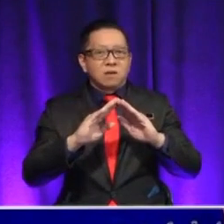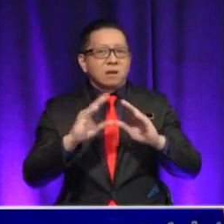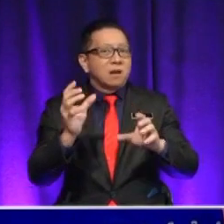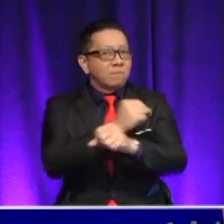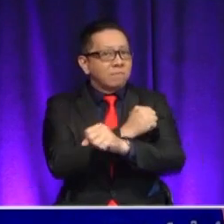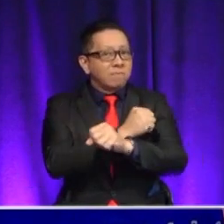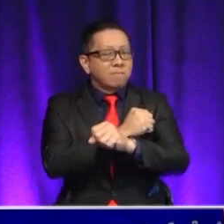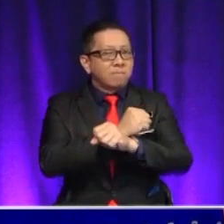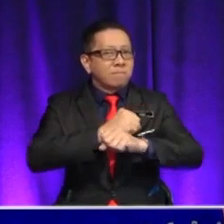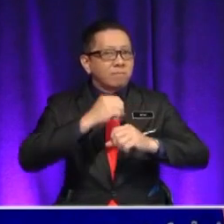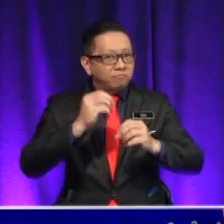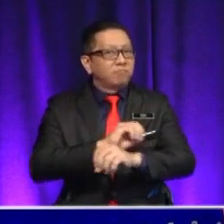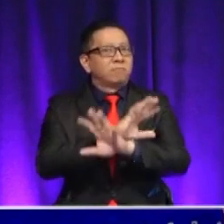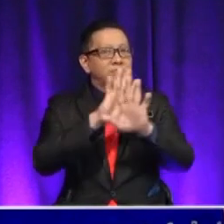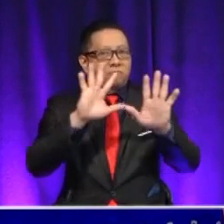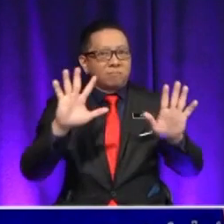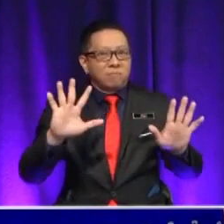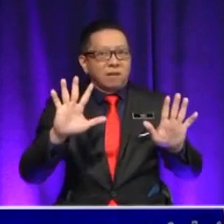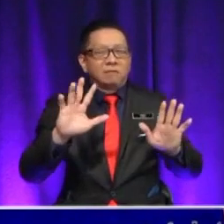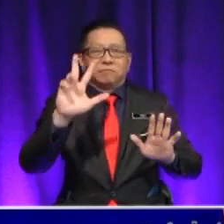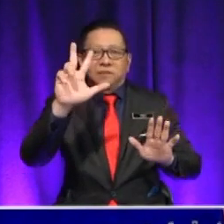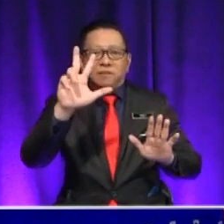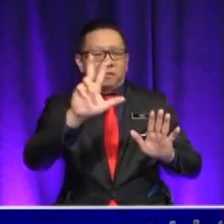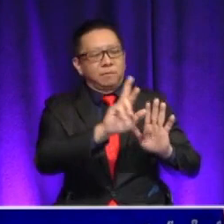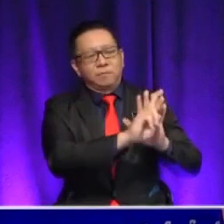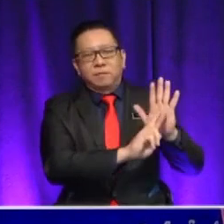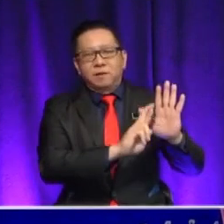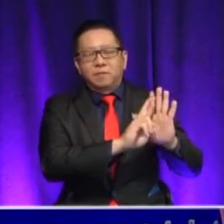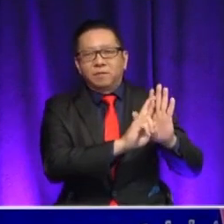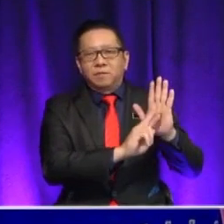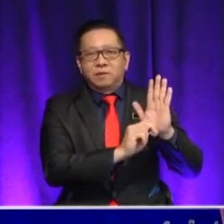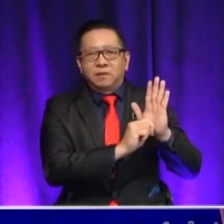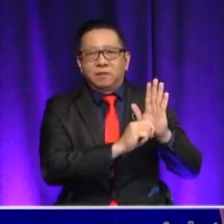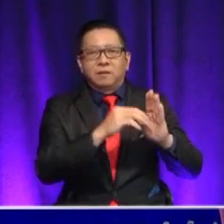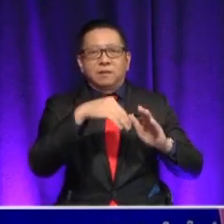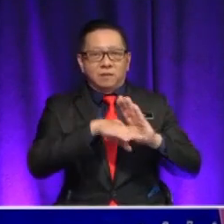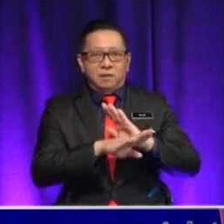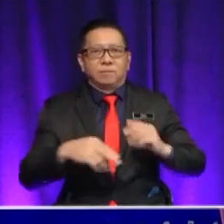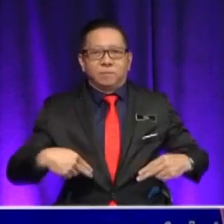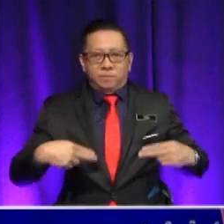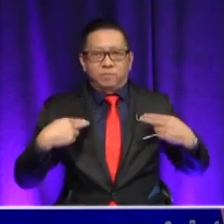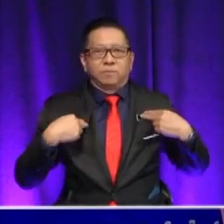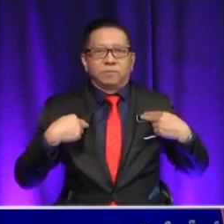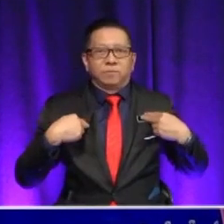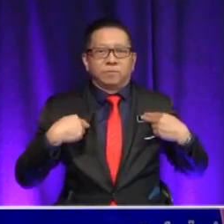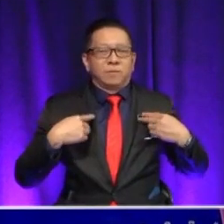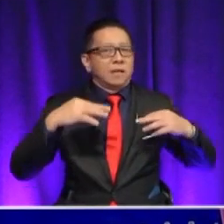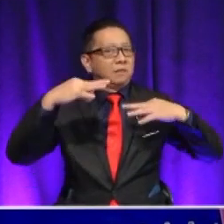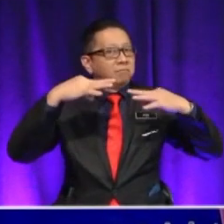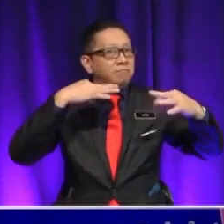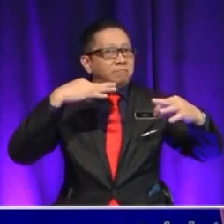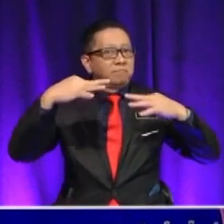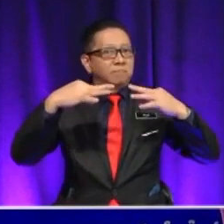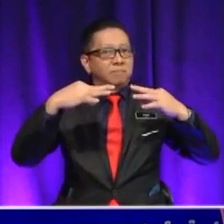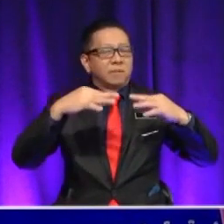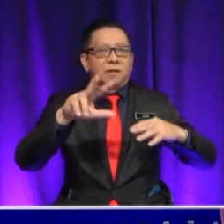dapat menghuraikan sekurang-kurangnya 3 peranan rukun negara dalam kehidupan seharian. Seterusnya menjelaskan